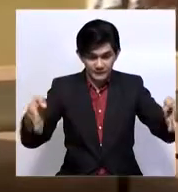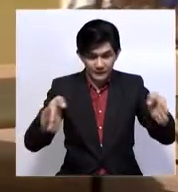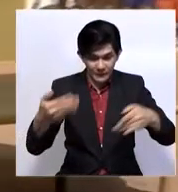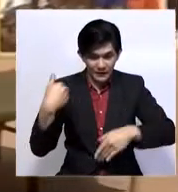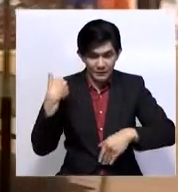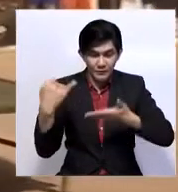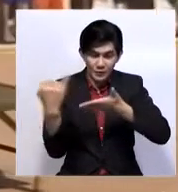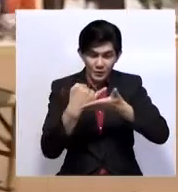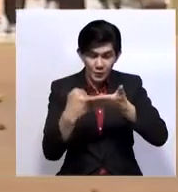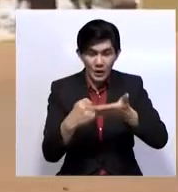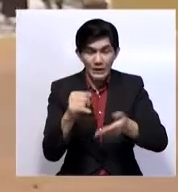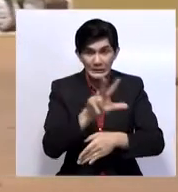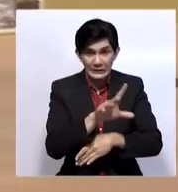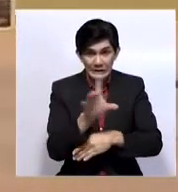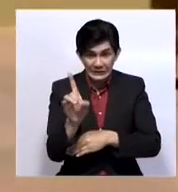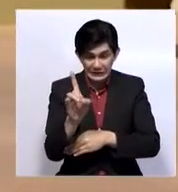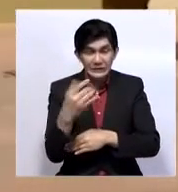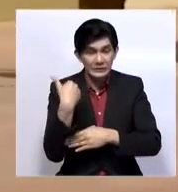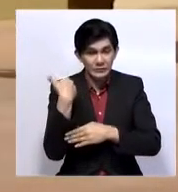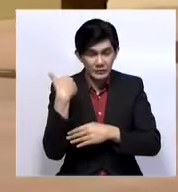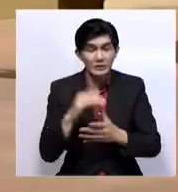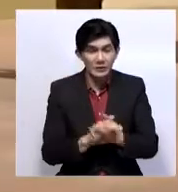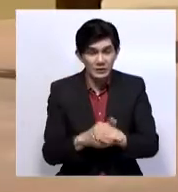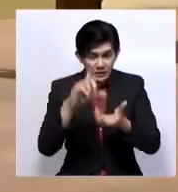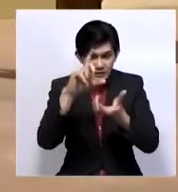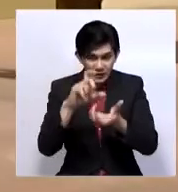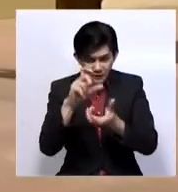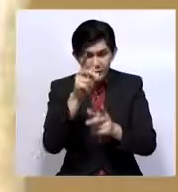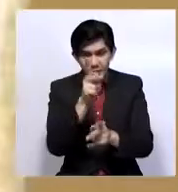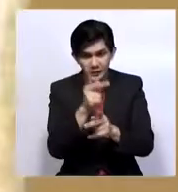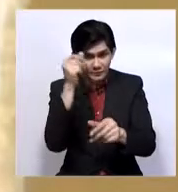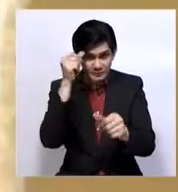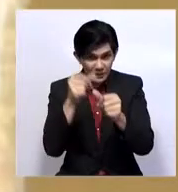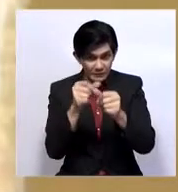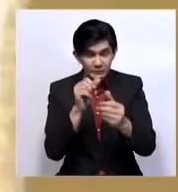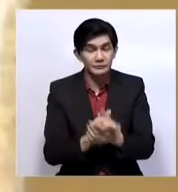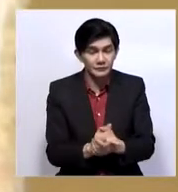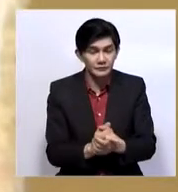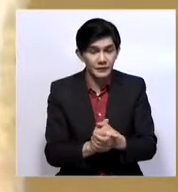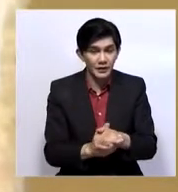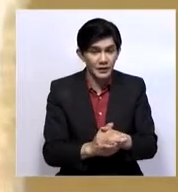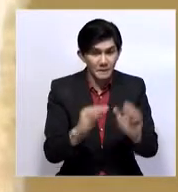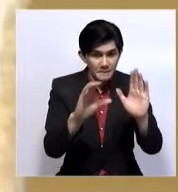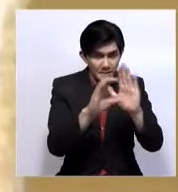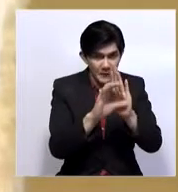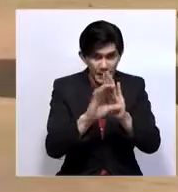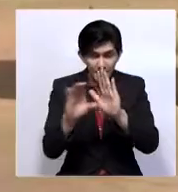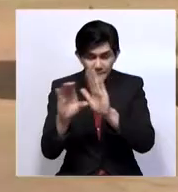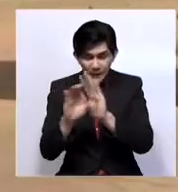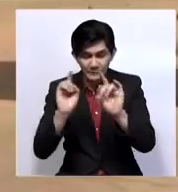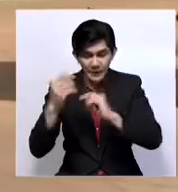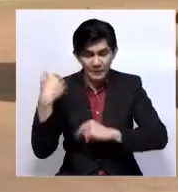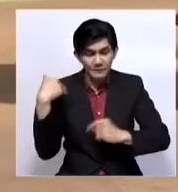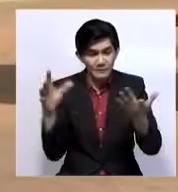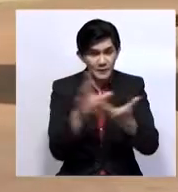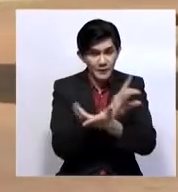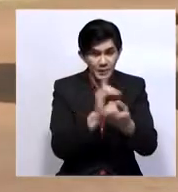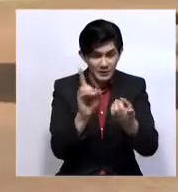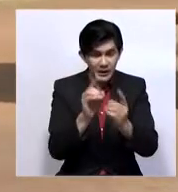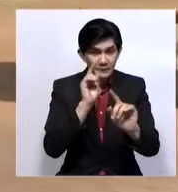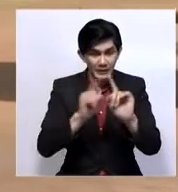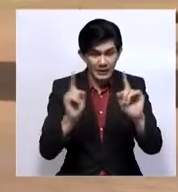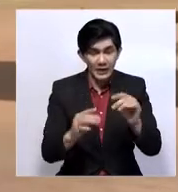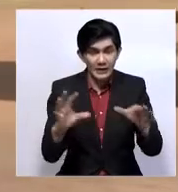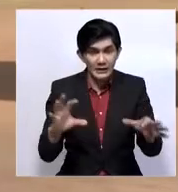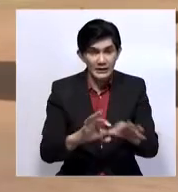ก็มีภาพวาด3มิติที่ให้ผู้ร่วมงานได้ถ่ายภาพเป็นที่ระลึกซึ่งแต่ละภาพก็แสดงถึงวัฒนธรรมประเพณีเกี่ยว